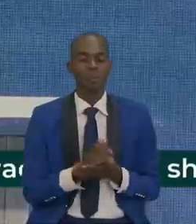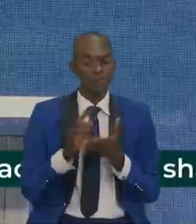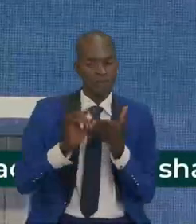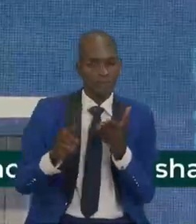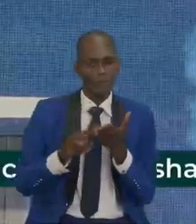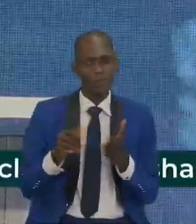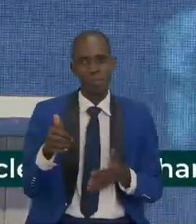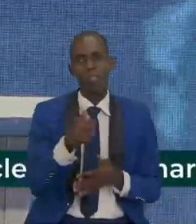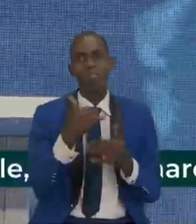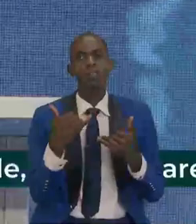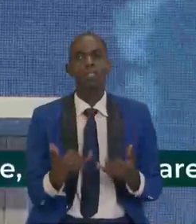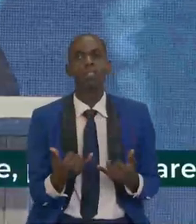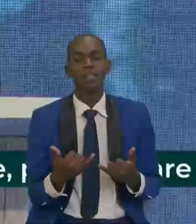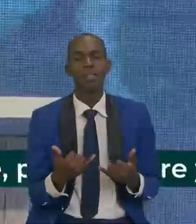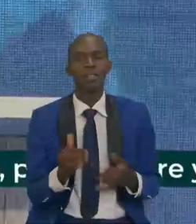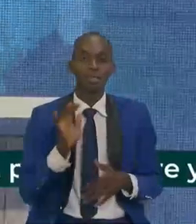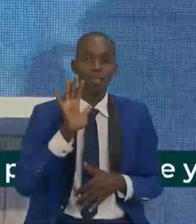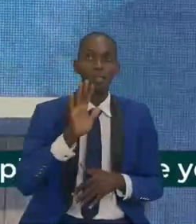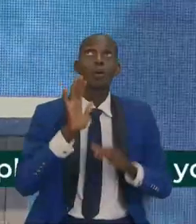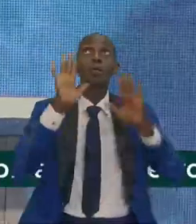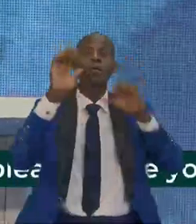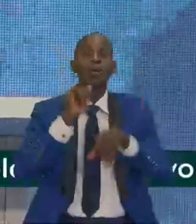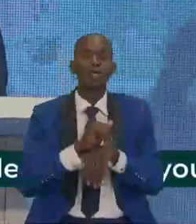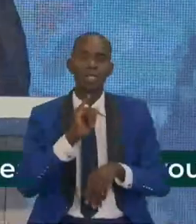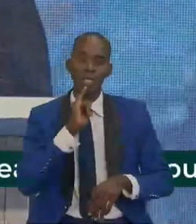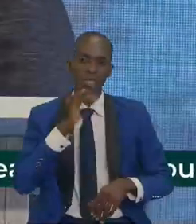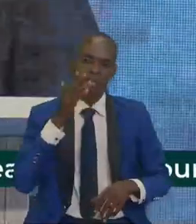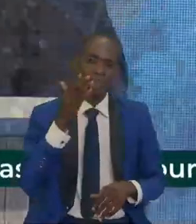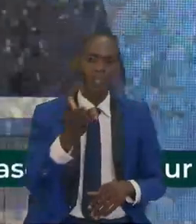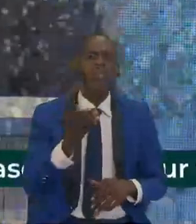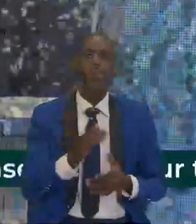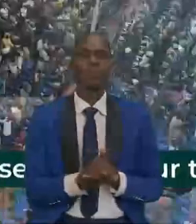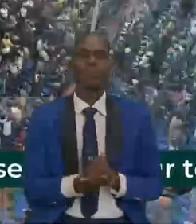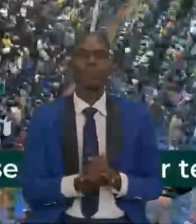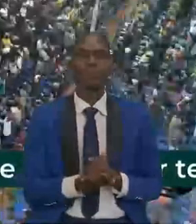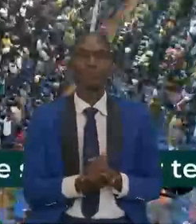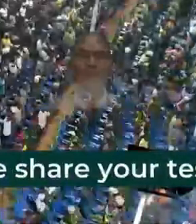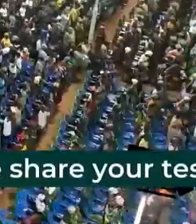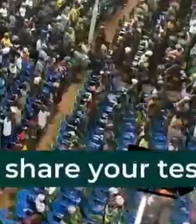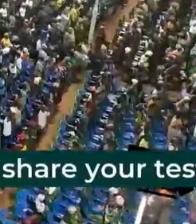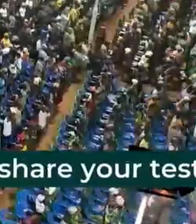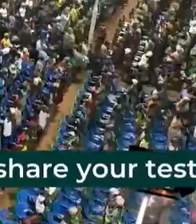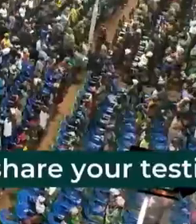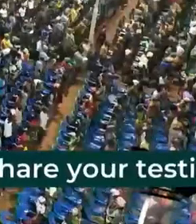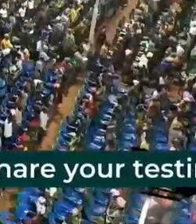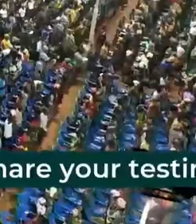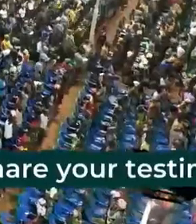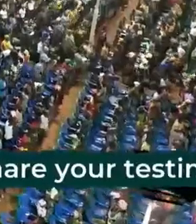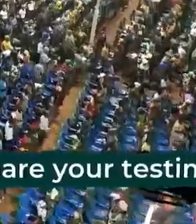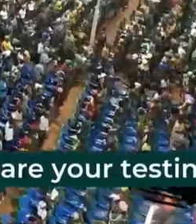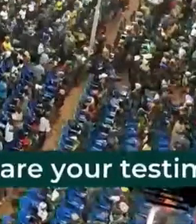Le Seigneur vous a délivré. Examinez-vous maintenant. Votre miracle est là.